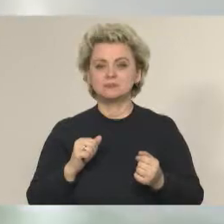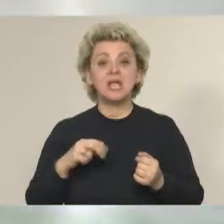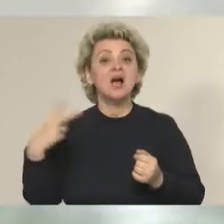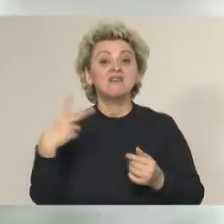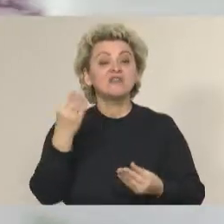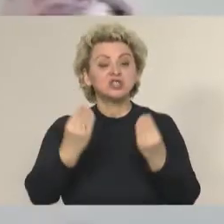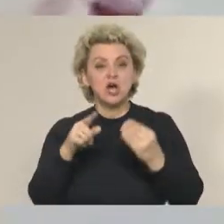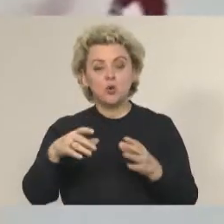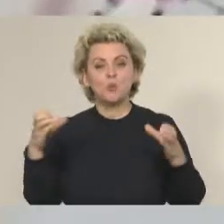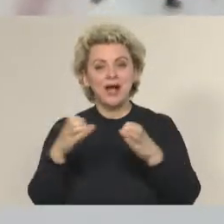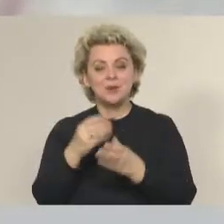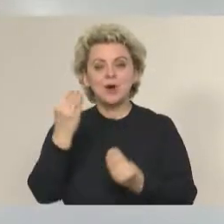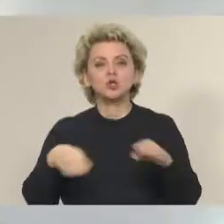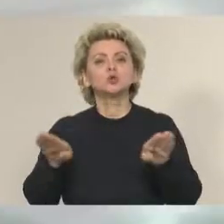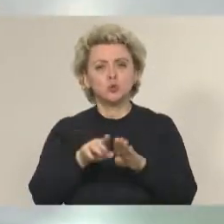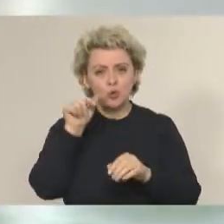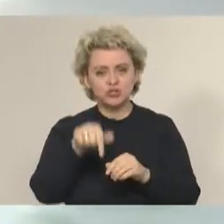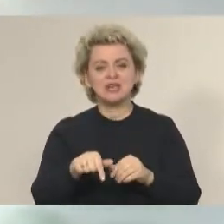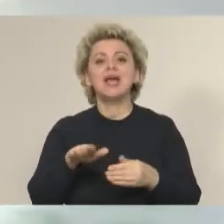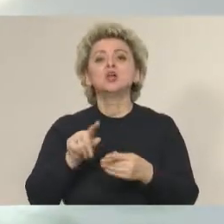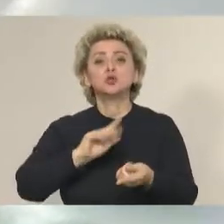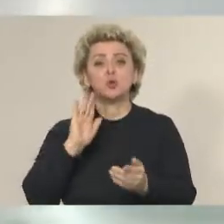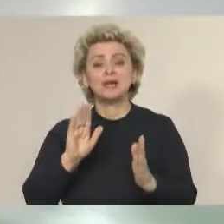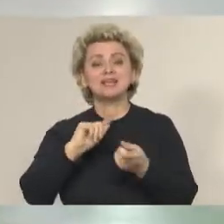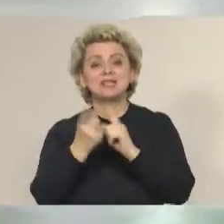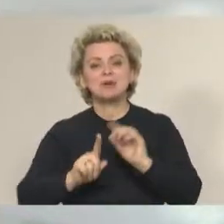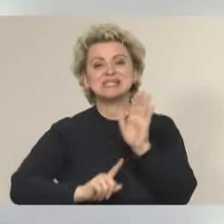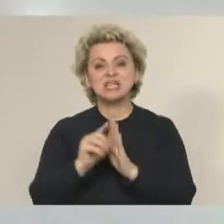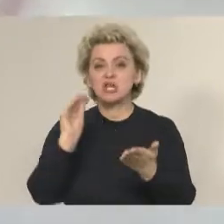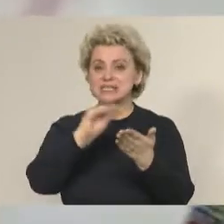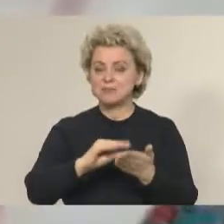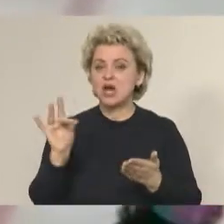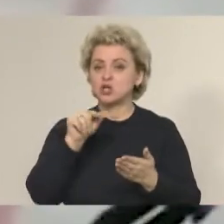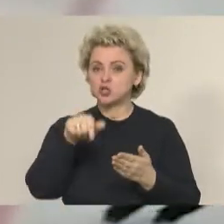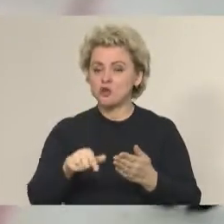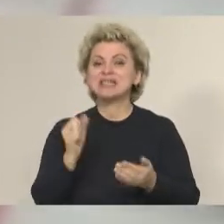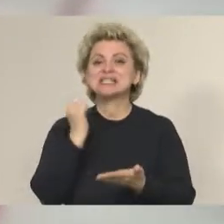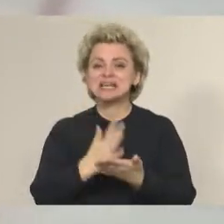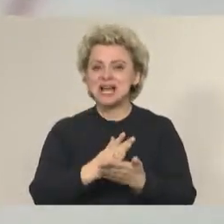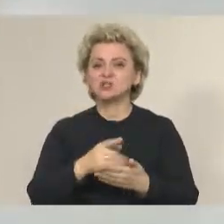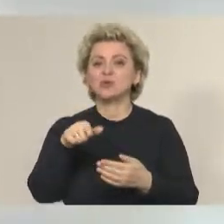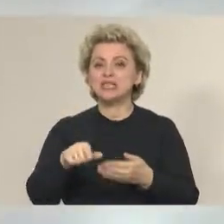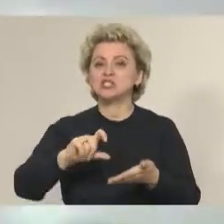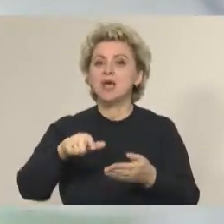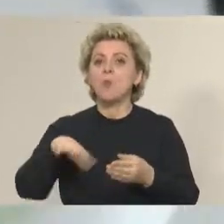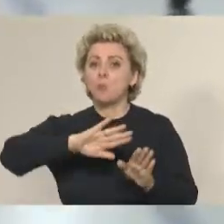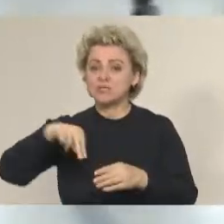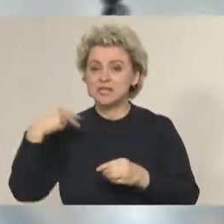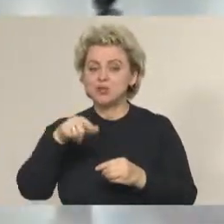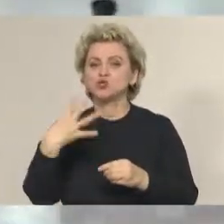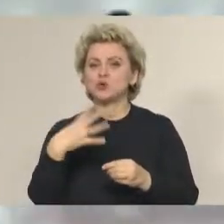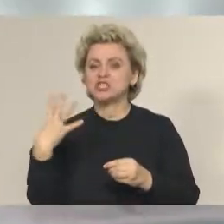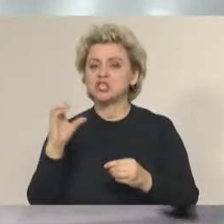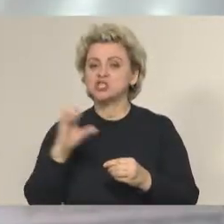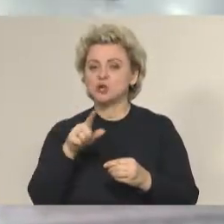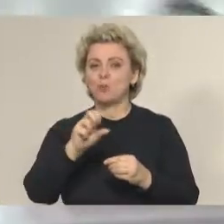Во втором периоде команды разыграли тот же сюжет, только наоборот. Сначала забили ростовчане, причем сразу из раздевалки. 44 секунды,